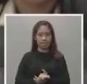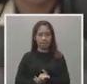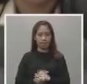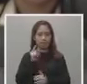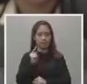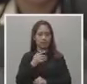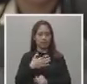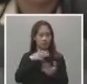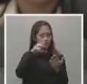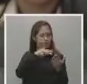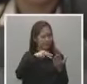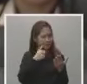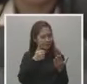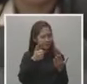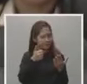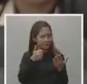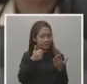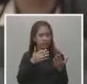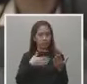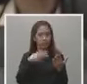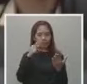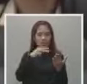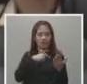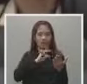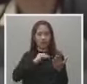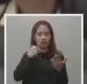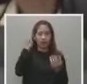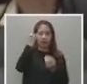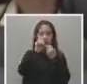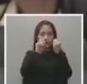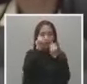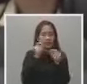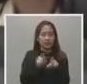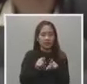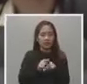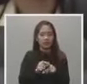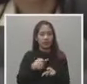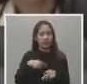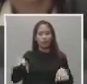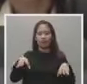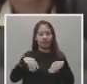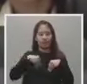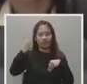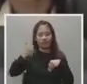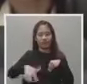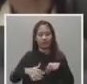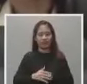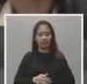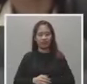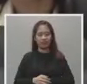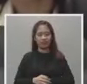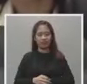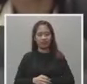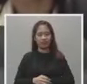จริงๆก็ไม่อ่านก็ดีครับอ่านผมก็แทบจะเวียนหัวเหมือนกันฮะผมก็รับไม่ได้กับตัวเองเหมือนกันครับท่านประธาน